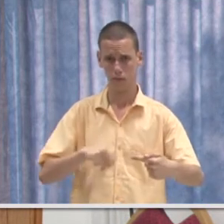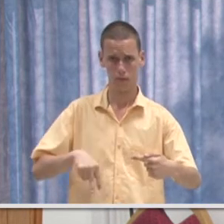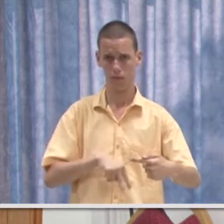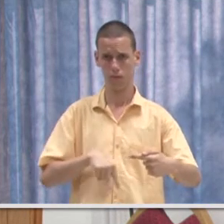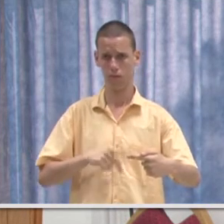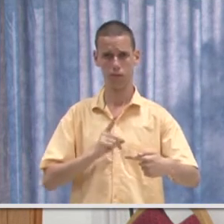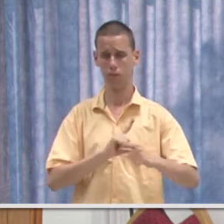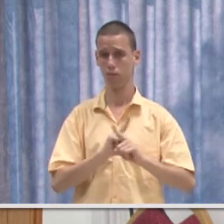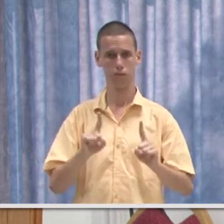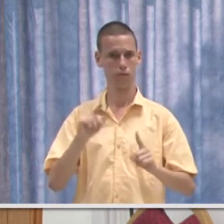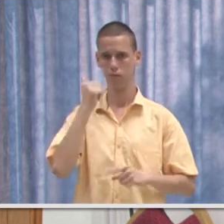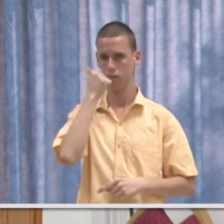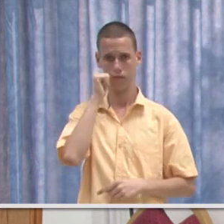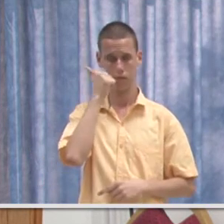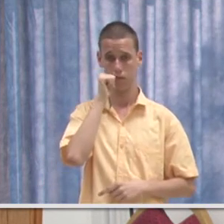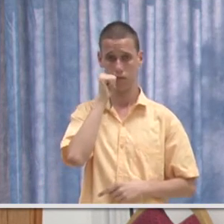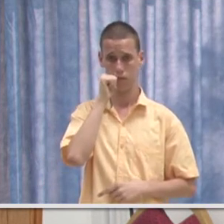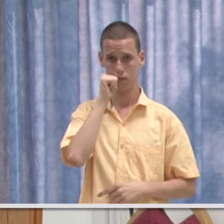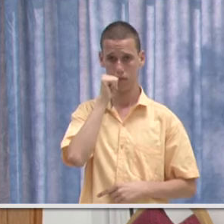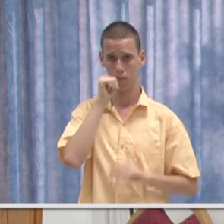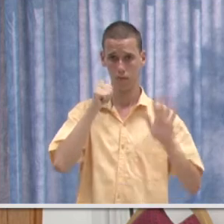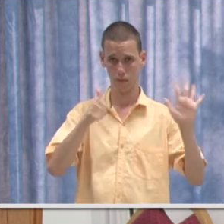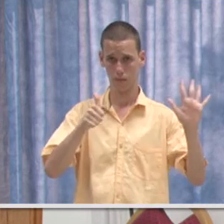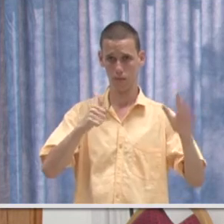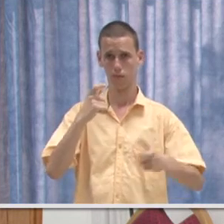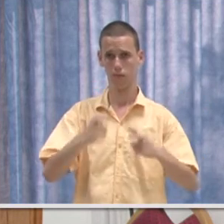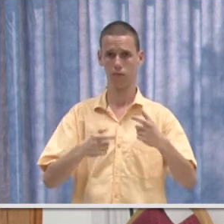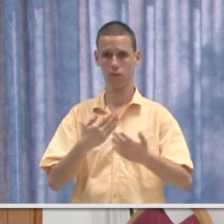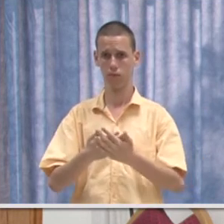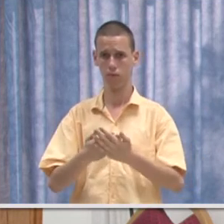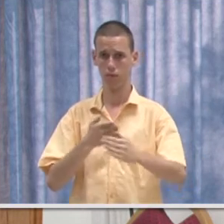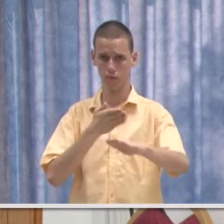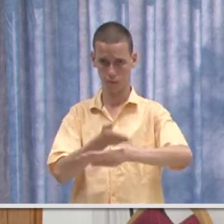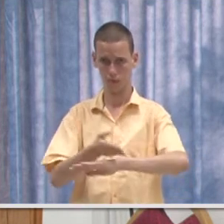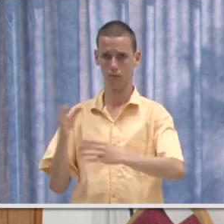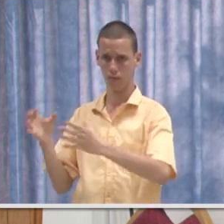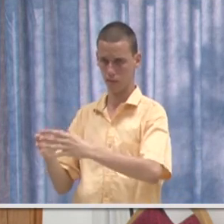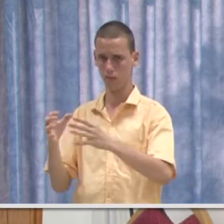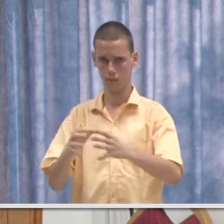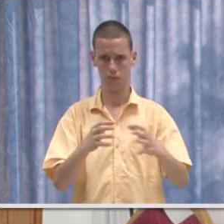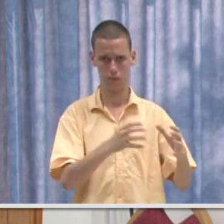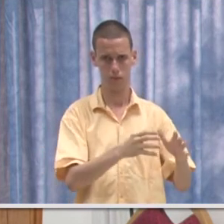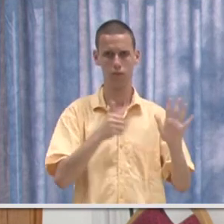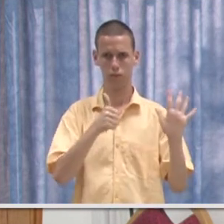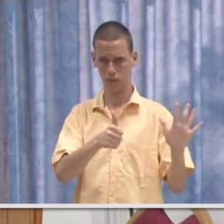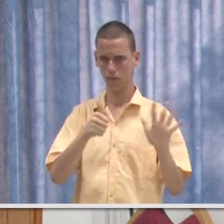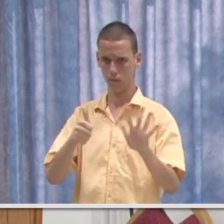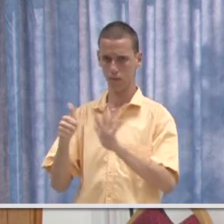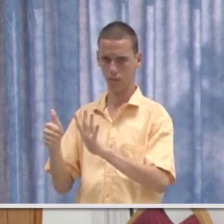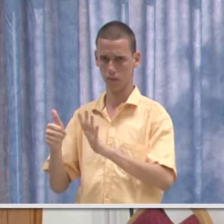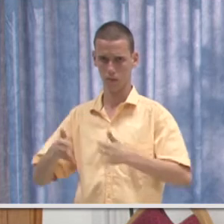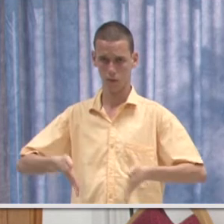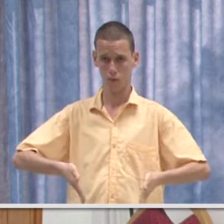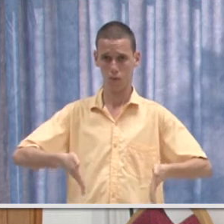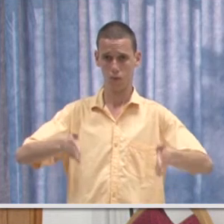amener 6 10 personnes à la fois, comme quoi qui est pas sa corridor dans côté Yellow Roof dans SOPD pas